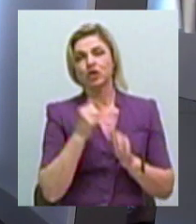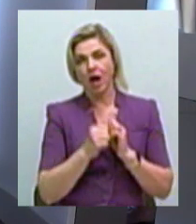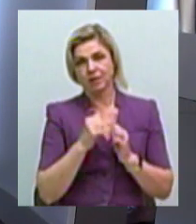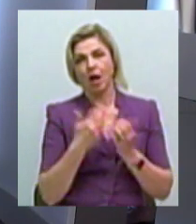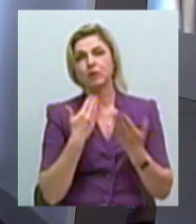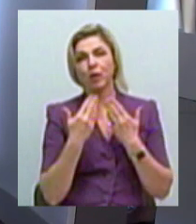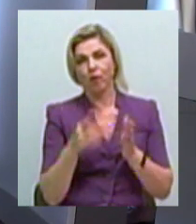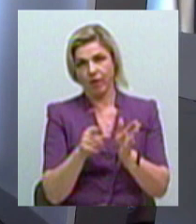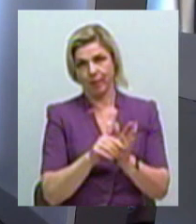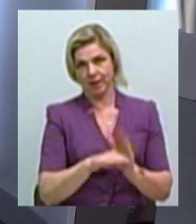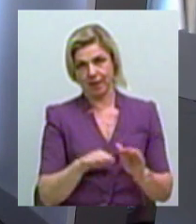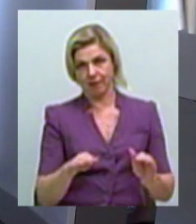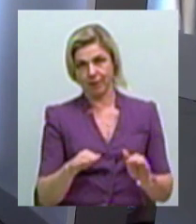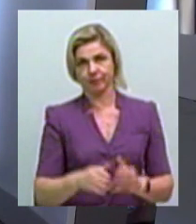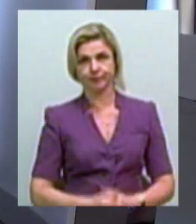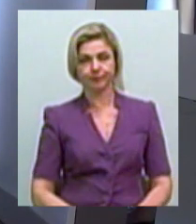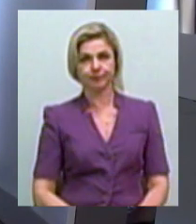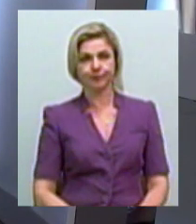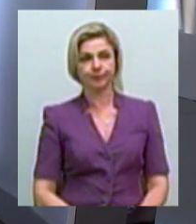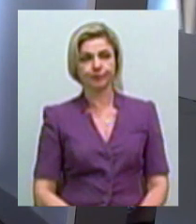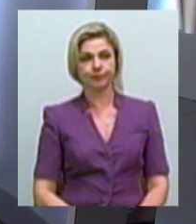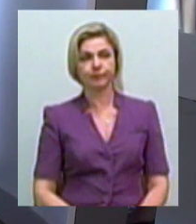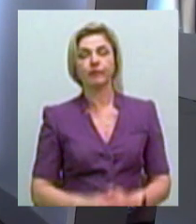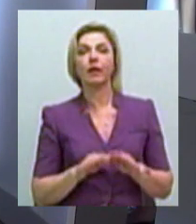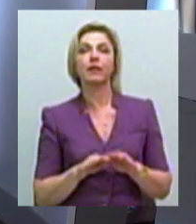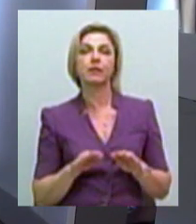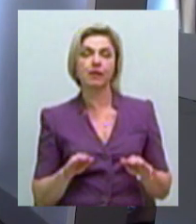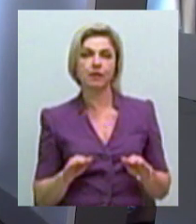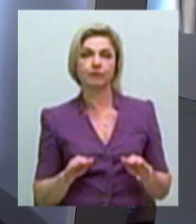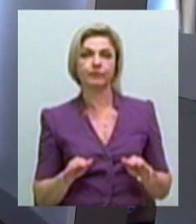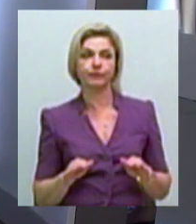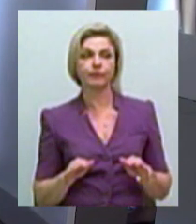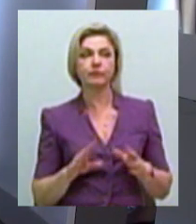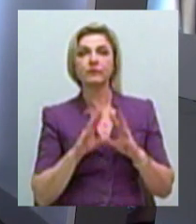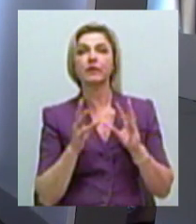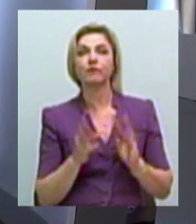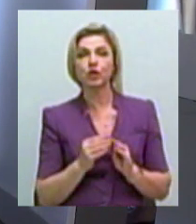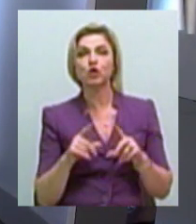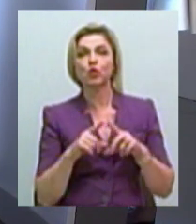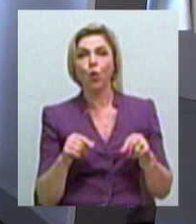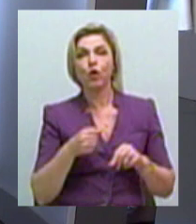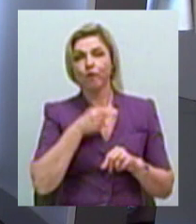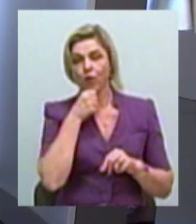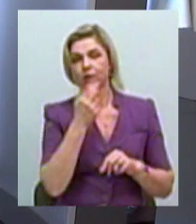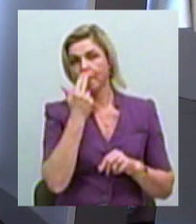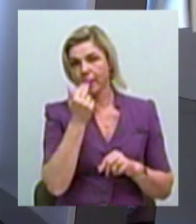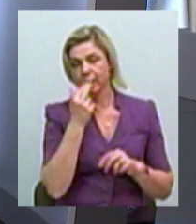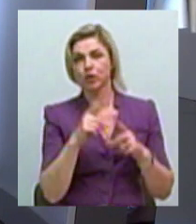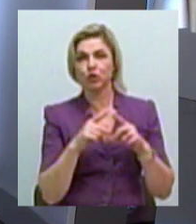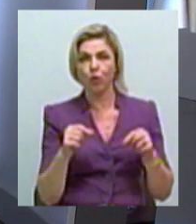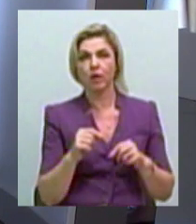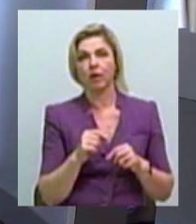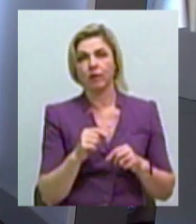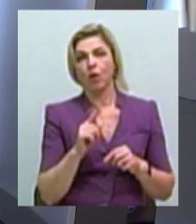його лишається дуже мало, особистісне спілкування. Дитині взагалі шкільного віку, молодшого, середнього, година